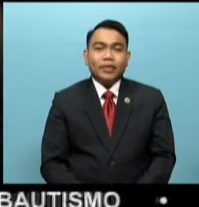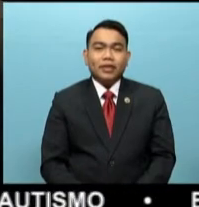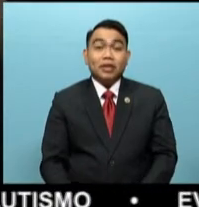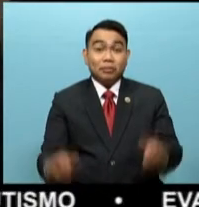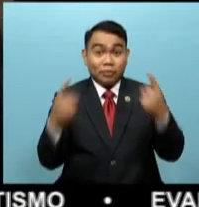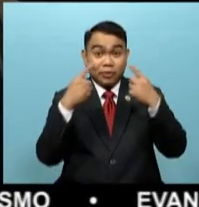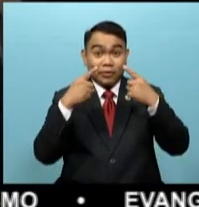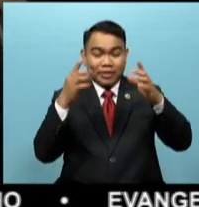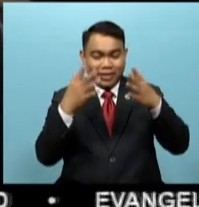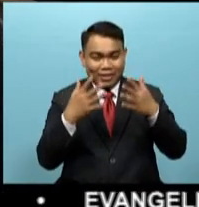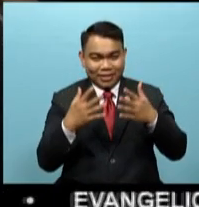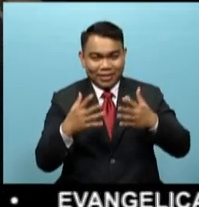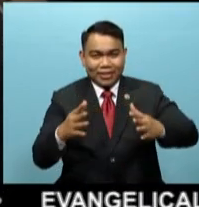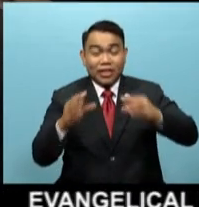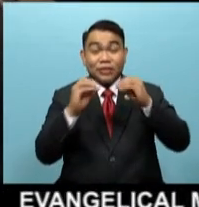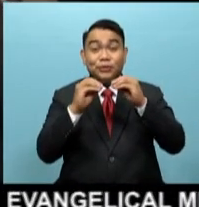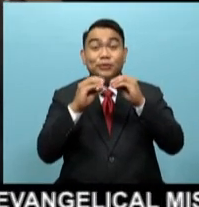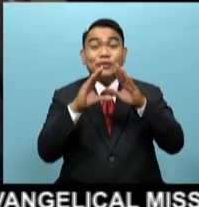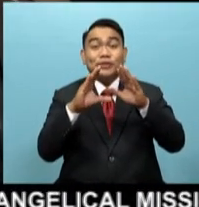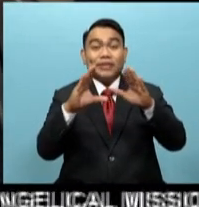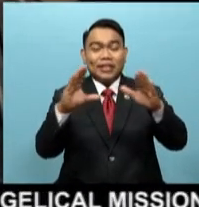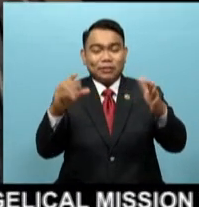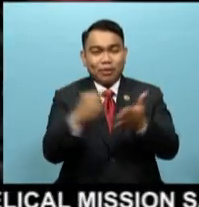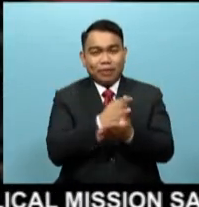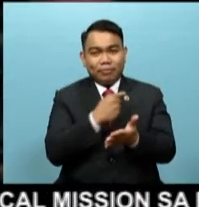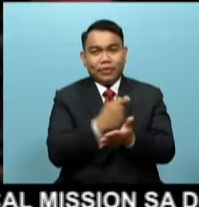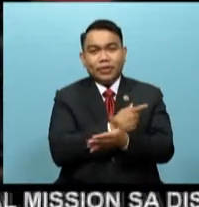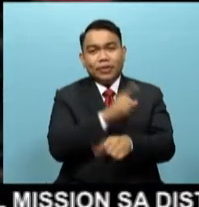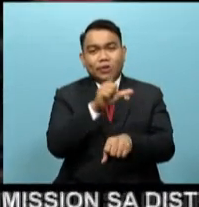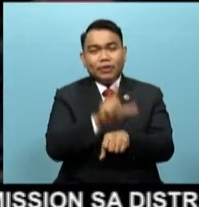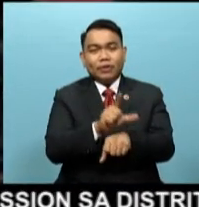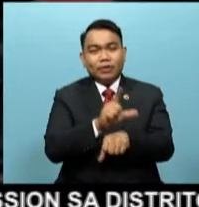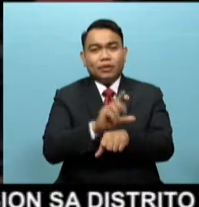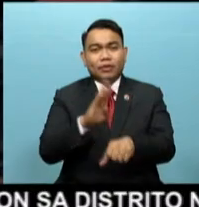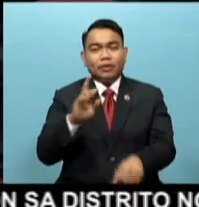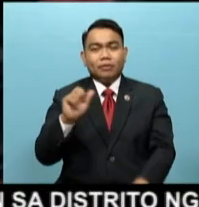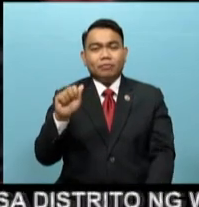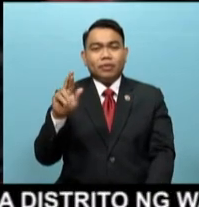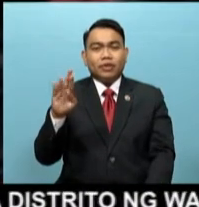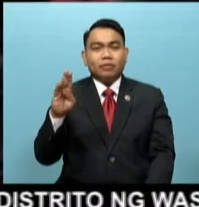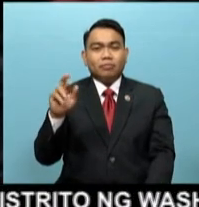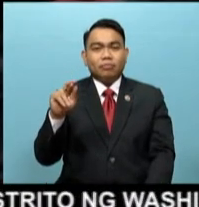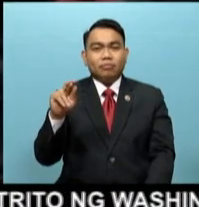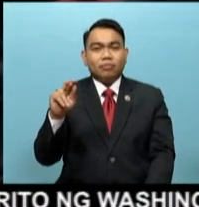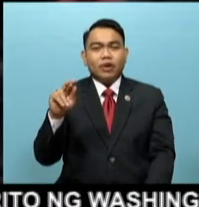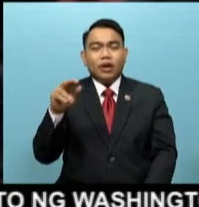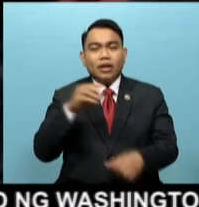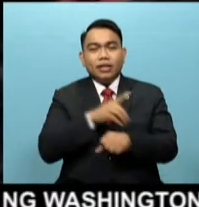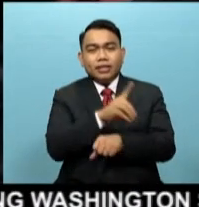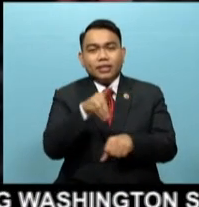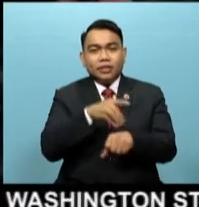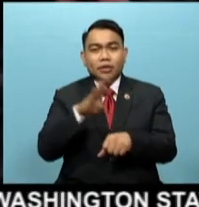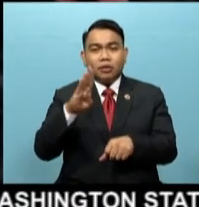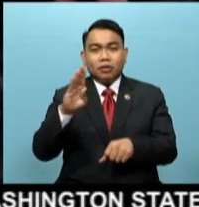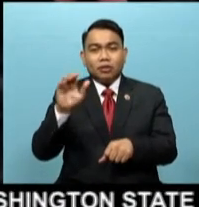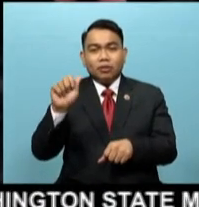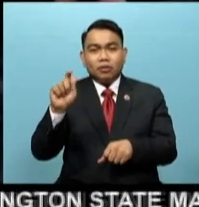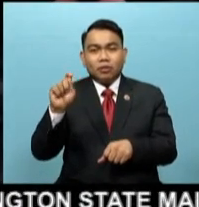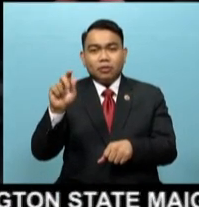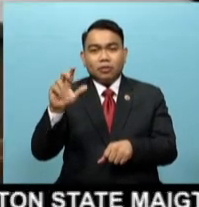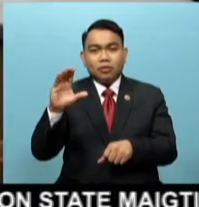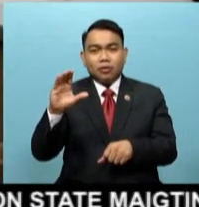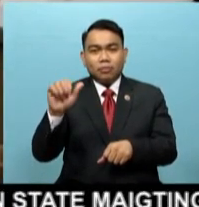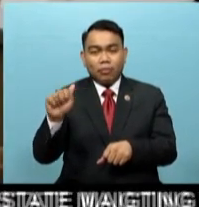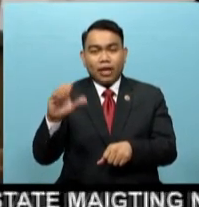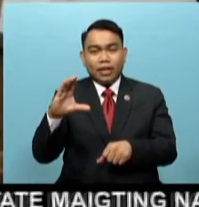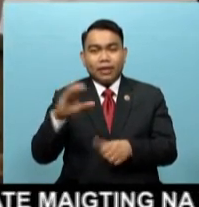Matagumpay na isinagawa ang isang Evangelical Mission sa lokal ng Barbar, distrito ng Batac City, Ilocos Norte. Pinangunahan